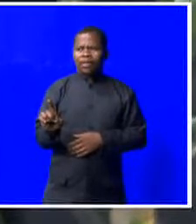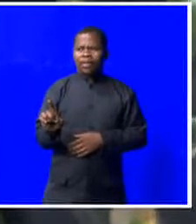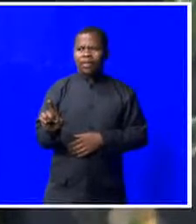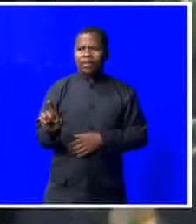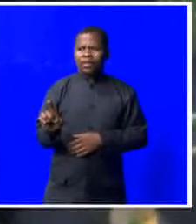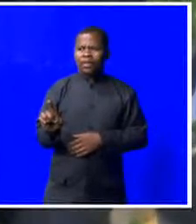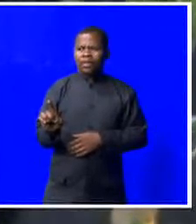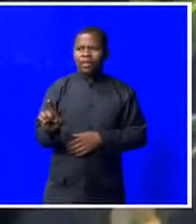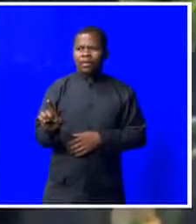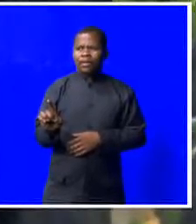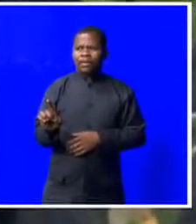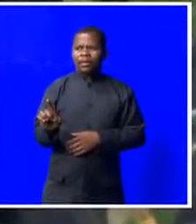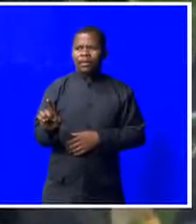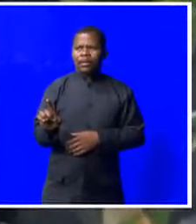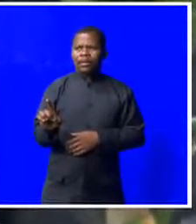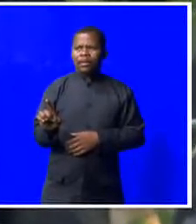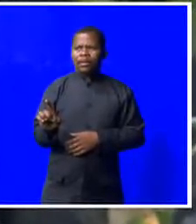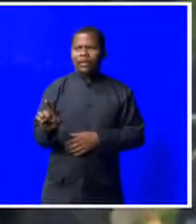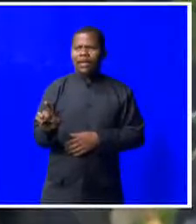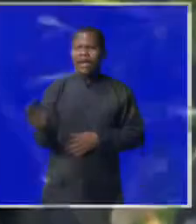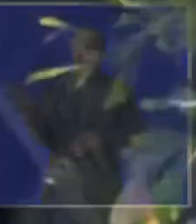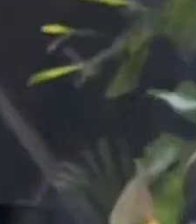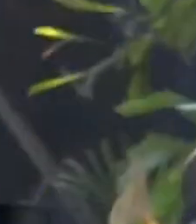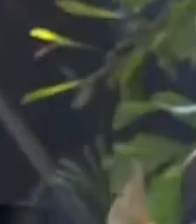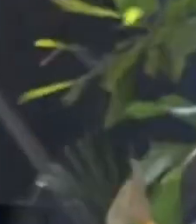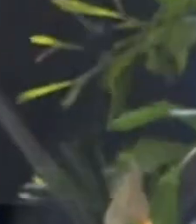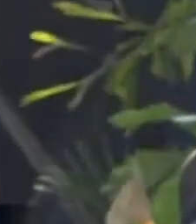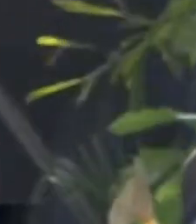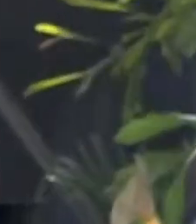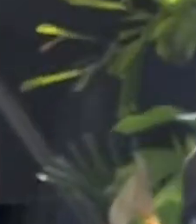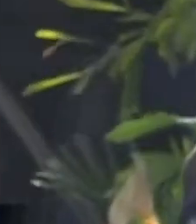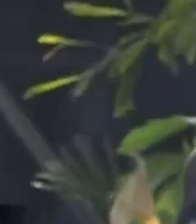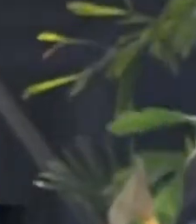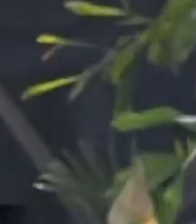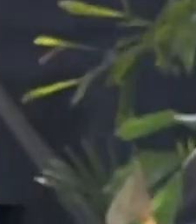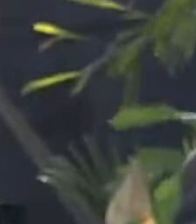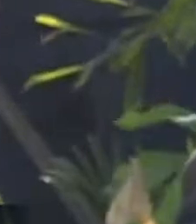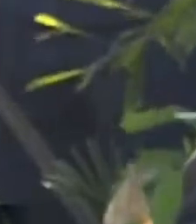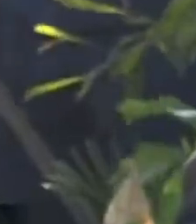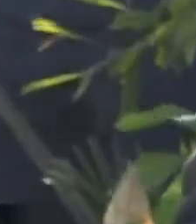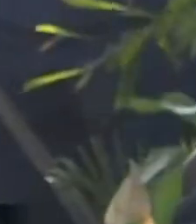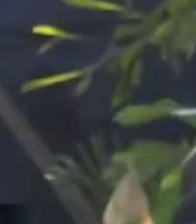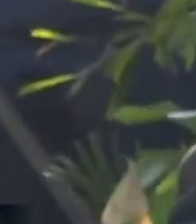upatriotic ema qualities zakhe athi ungumuntu lonjani